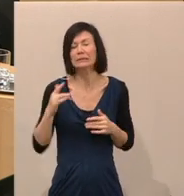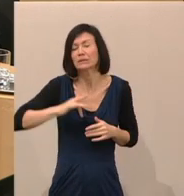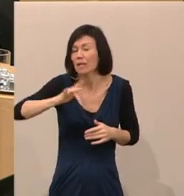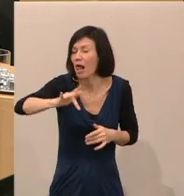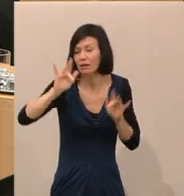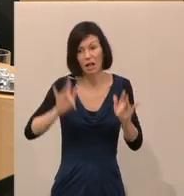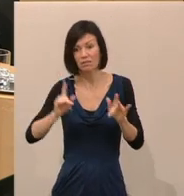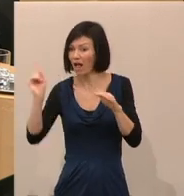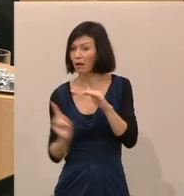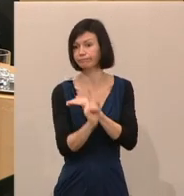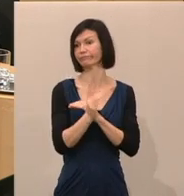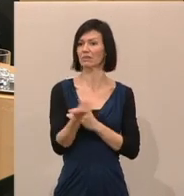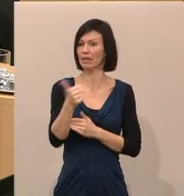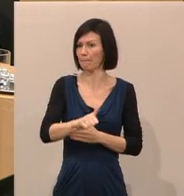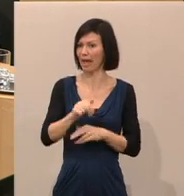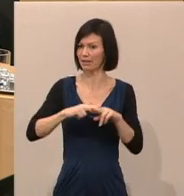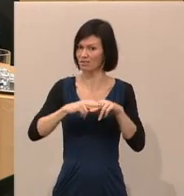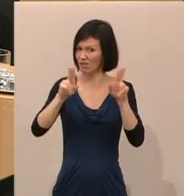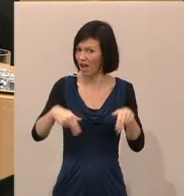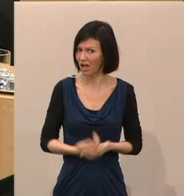Land undemokratischer gemacht.